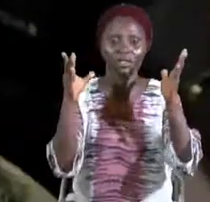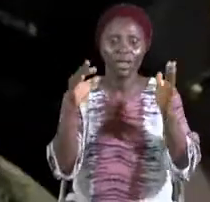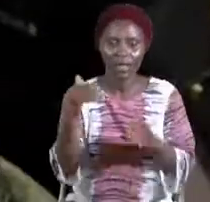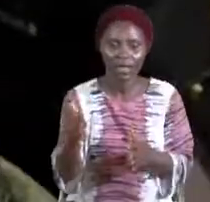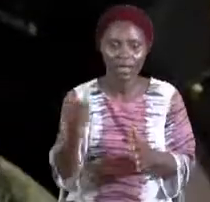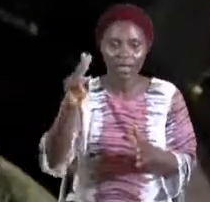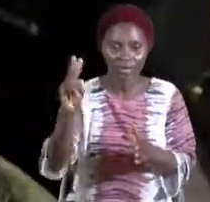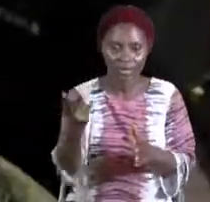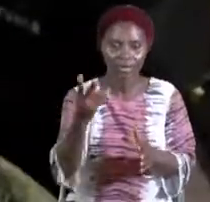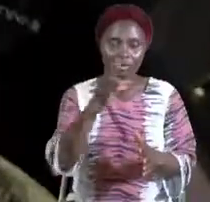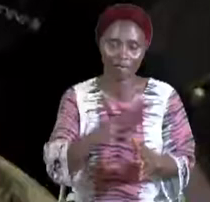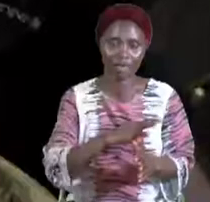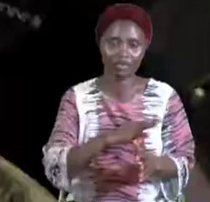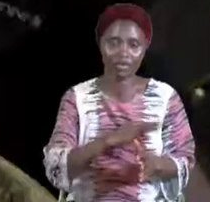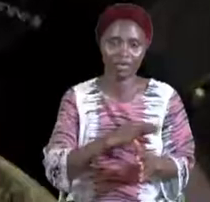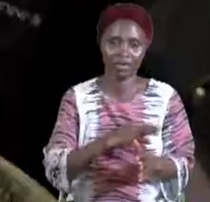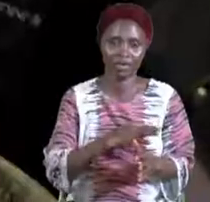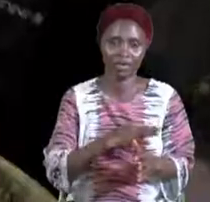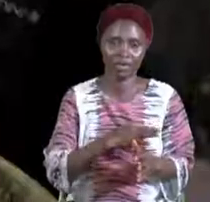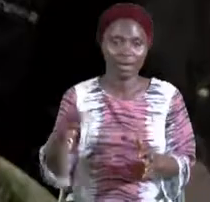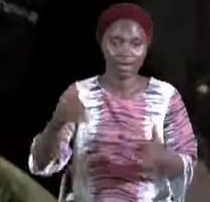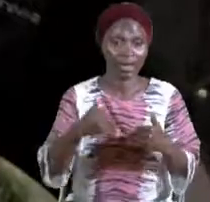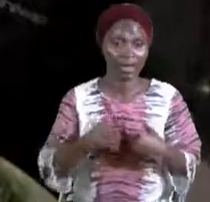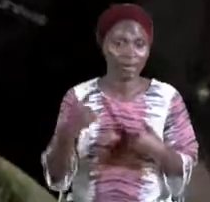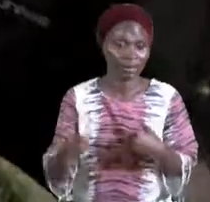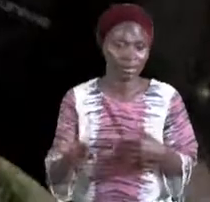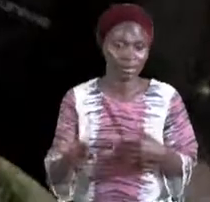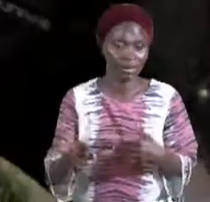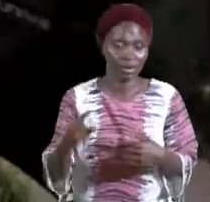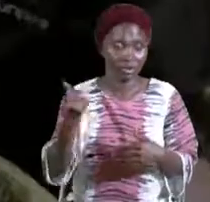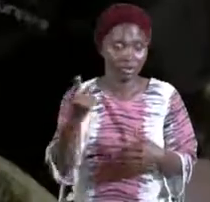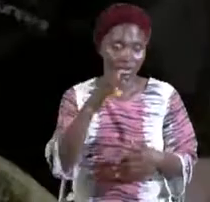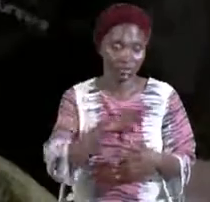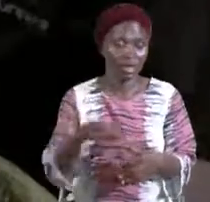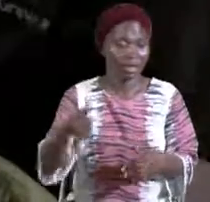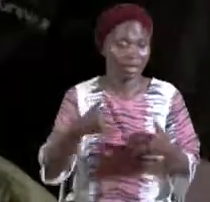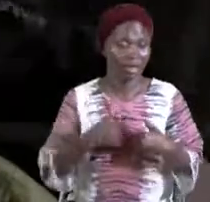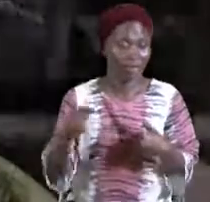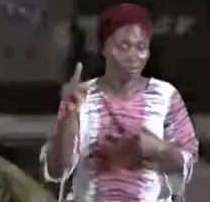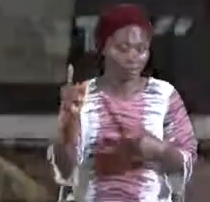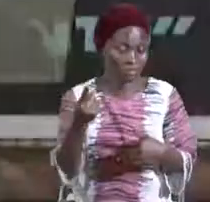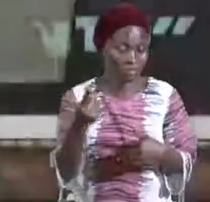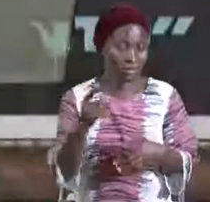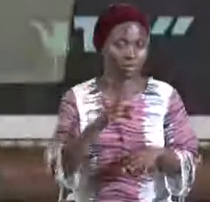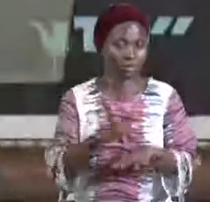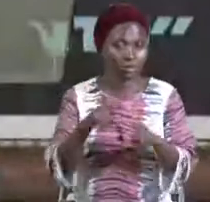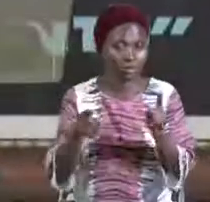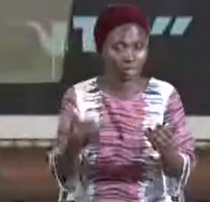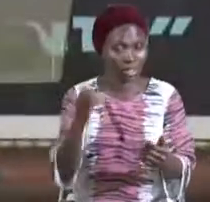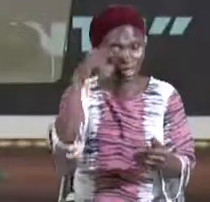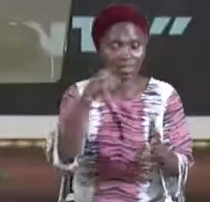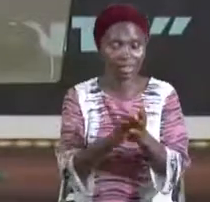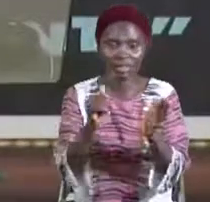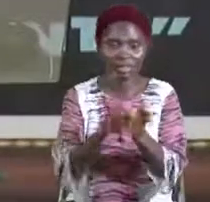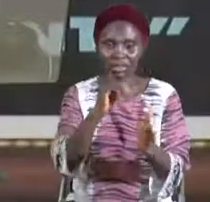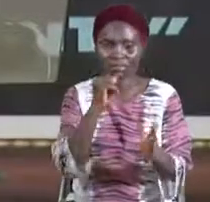double grâce. Ils avaient la première grâce. Ils avaient la première touche. Maintenant, il dit, ce n'est pas tout.